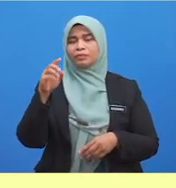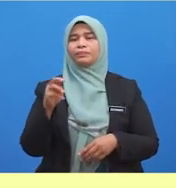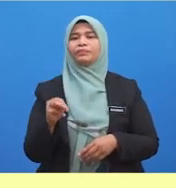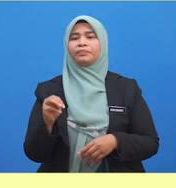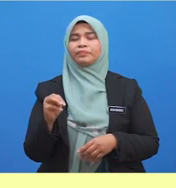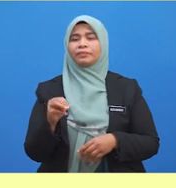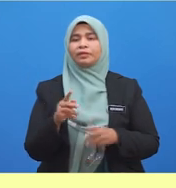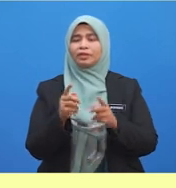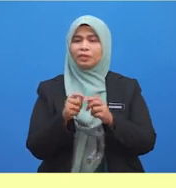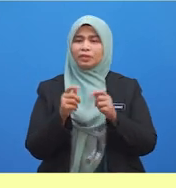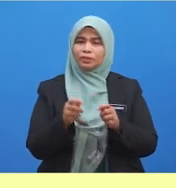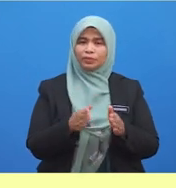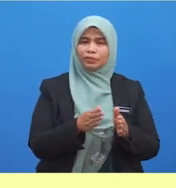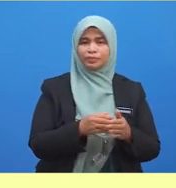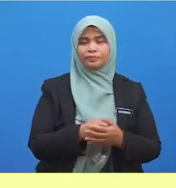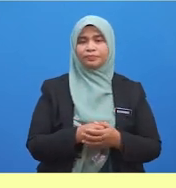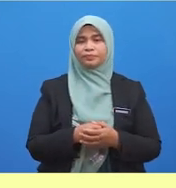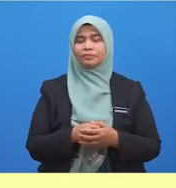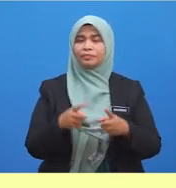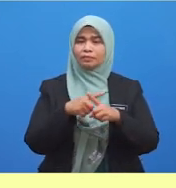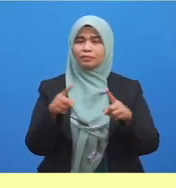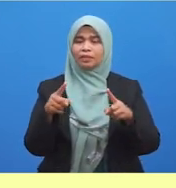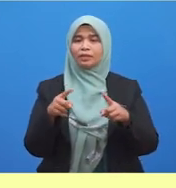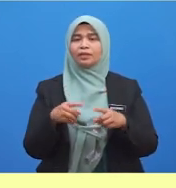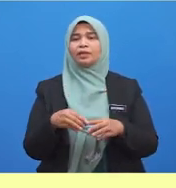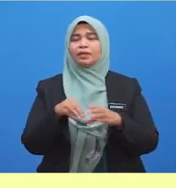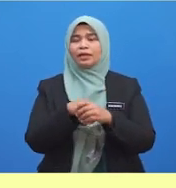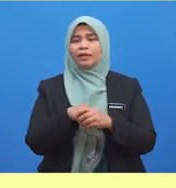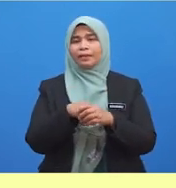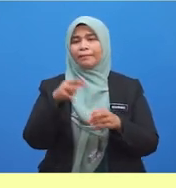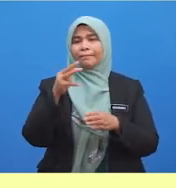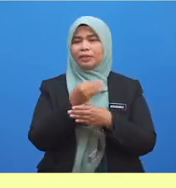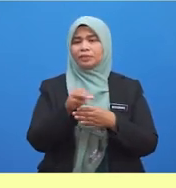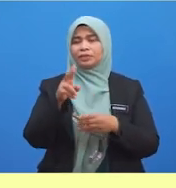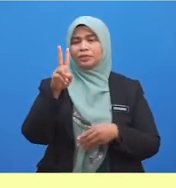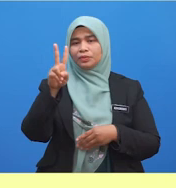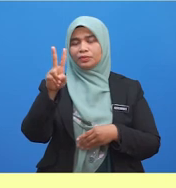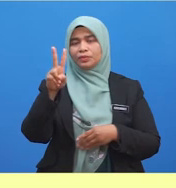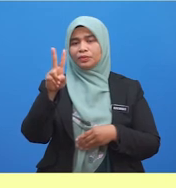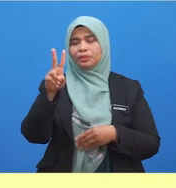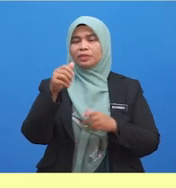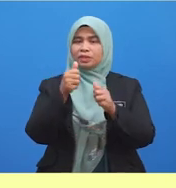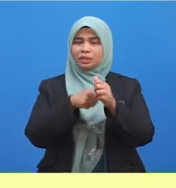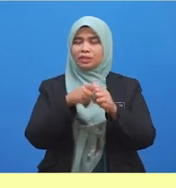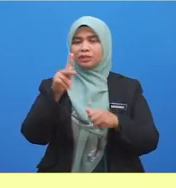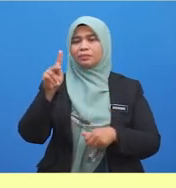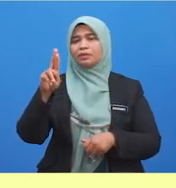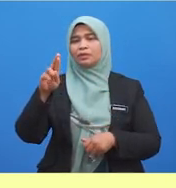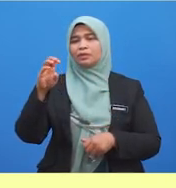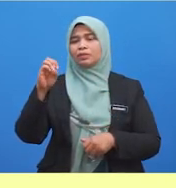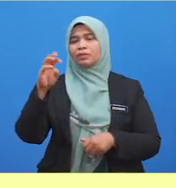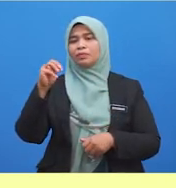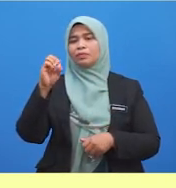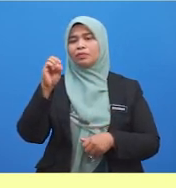khatulistiwa semasa metafasa 1. Tetapi dalam meiosis 2 pula, setiap